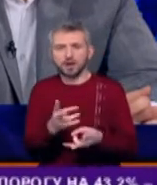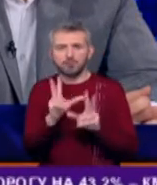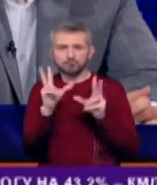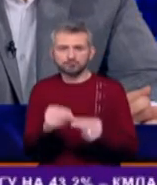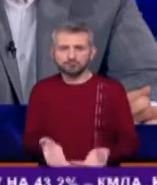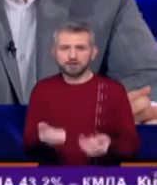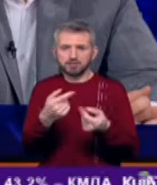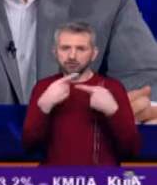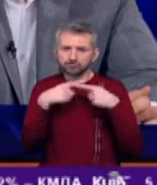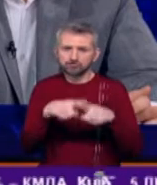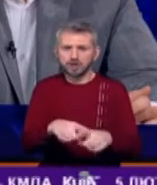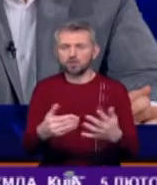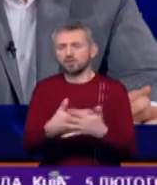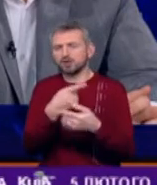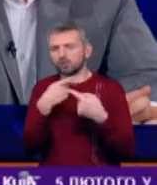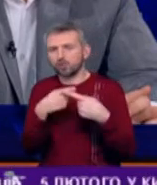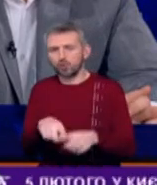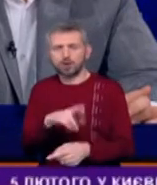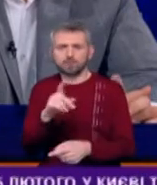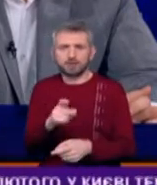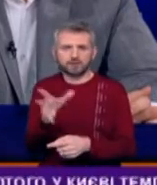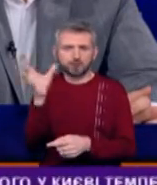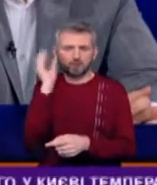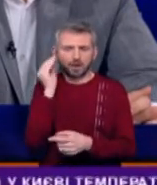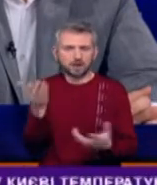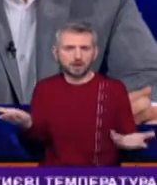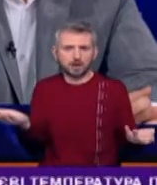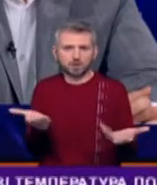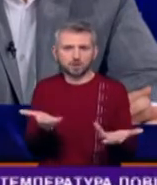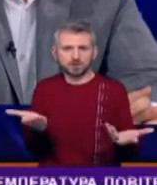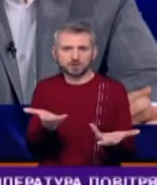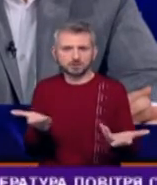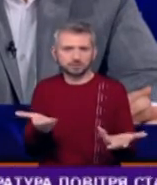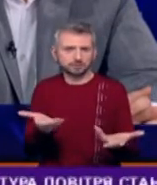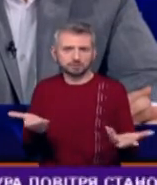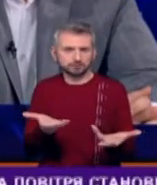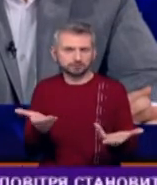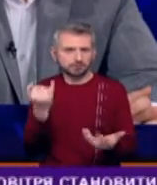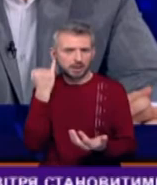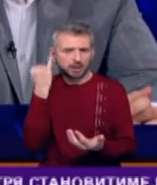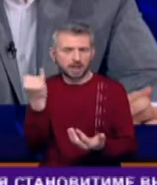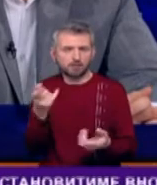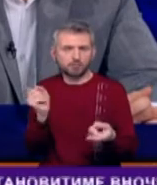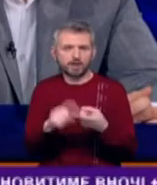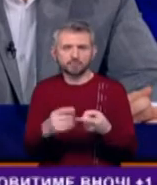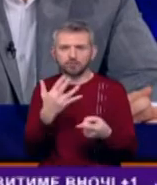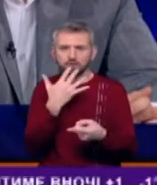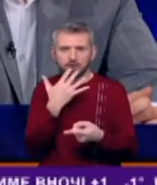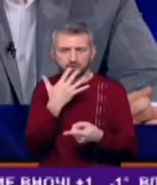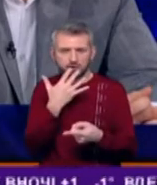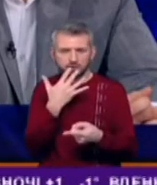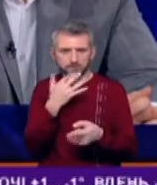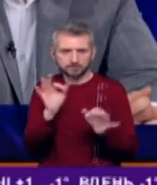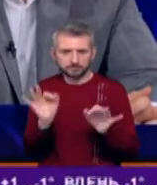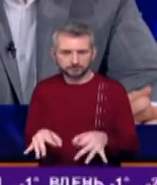підтримка інженерії, нових технологій без урахування якоїсь ідеї, пов'язаної з національною приналежністю. Я